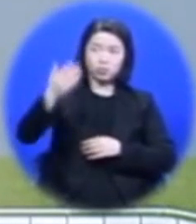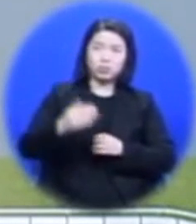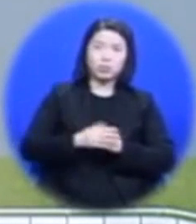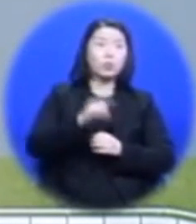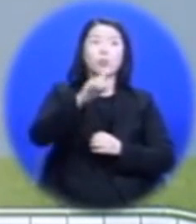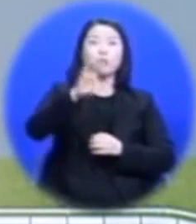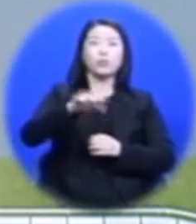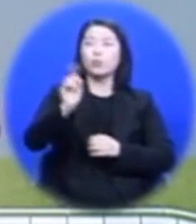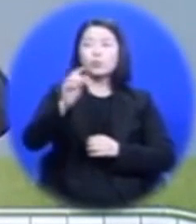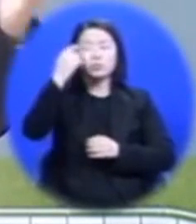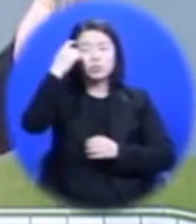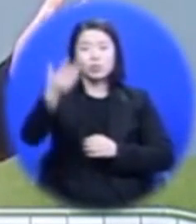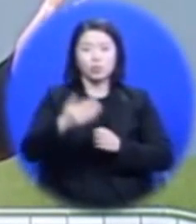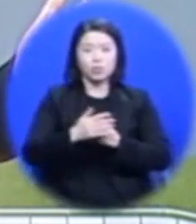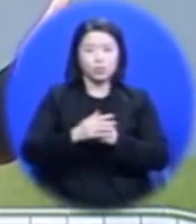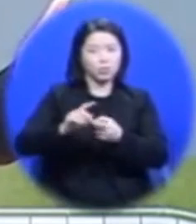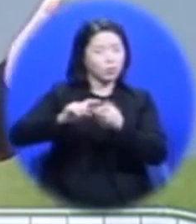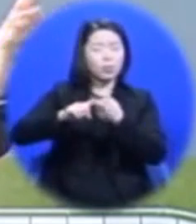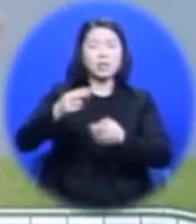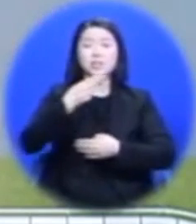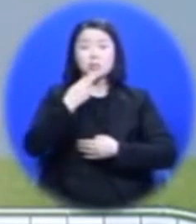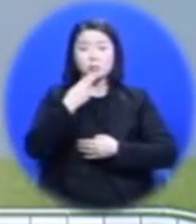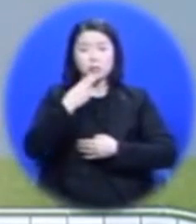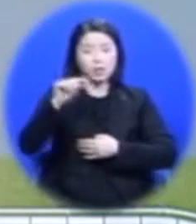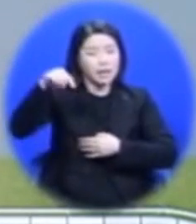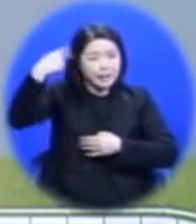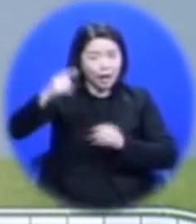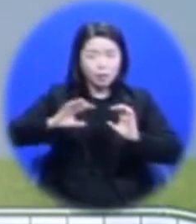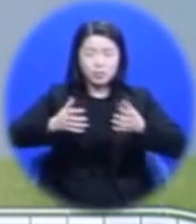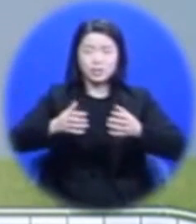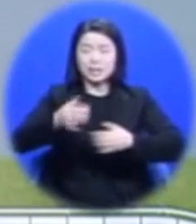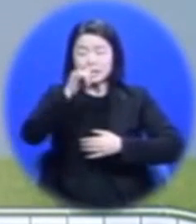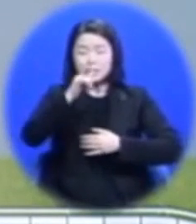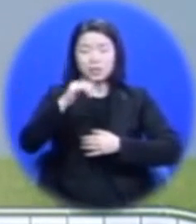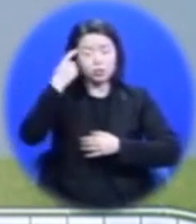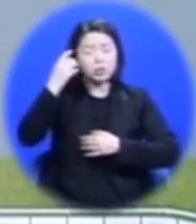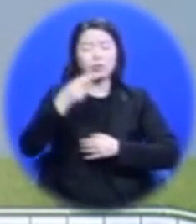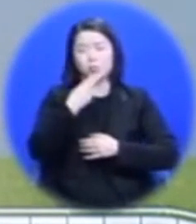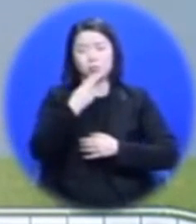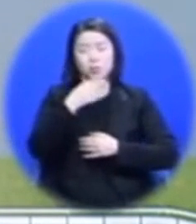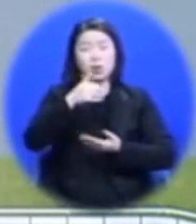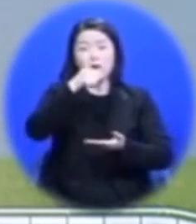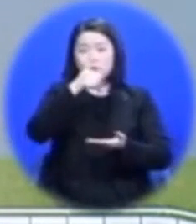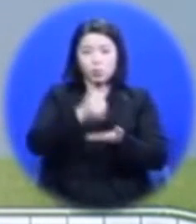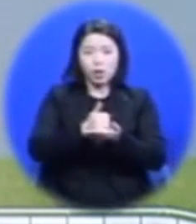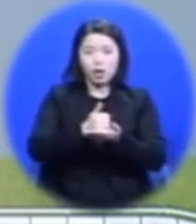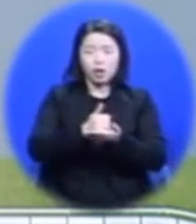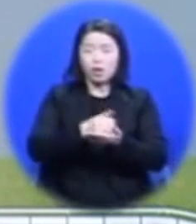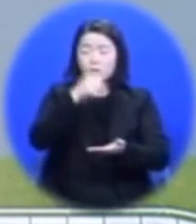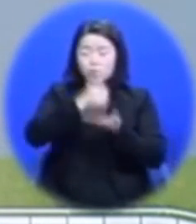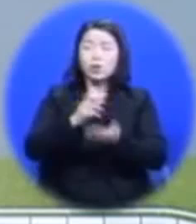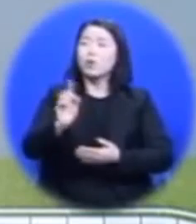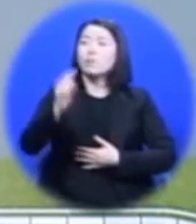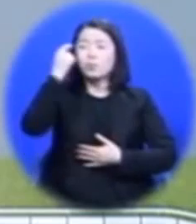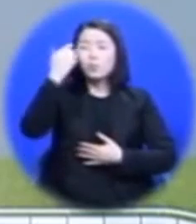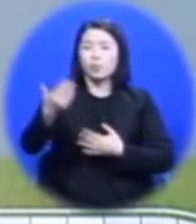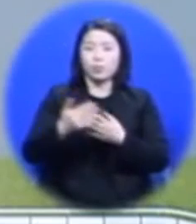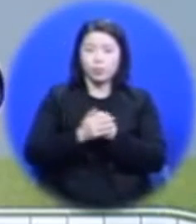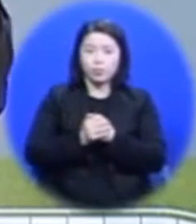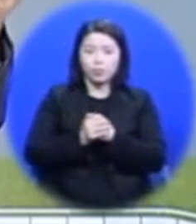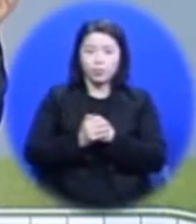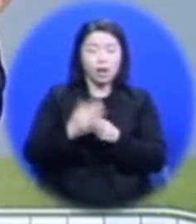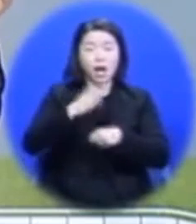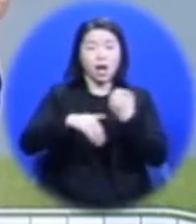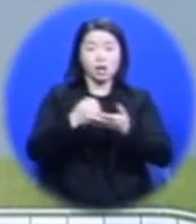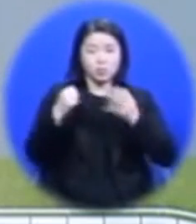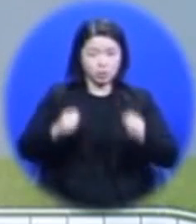어딘데요? 관심이 없어요. 내세가 있을 거라고 생각을 안 합니다. 죄. 아, 죄가 뭐예요? 하나님도